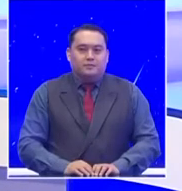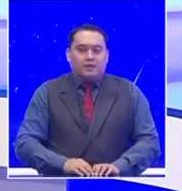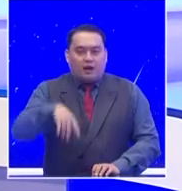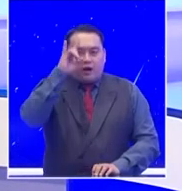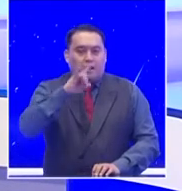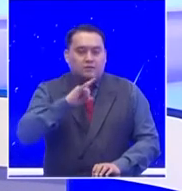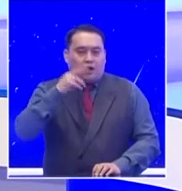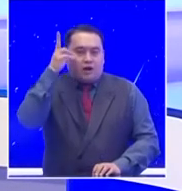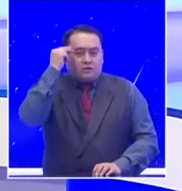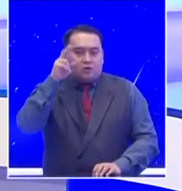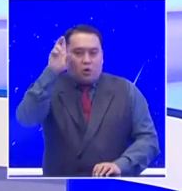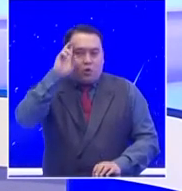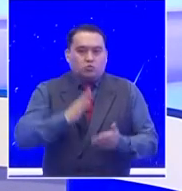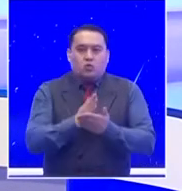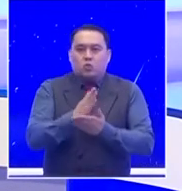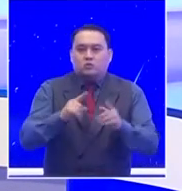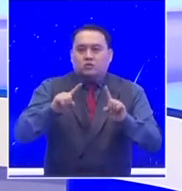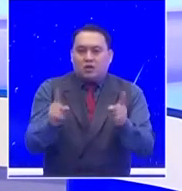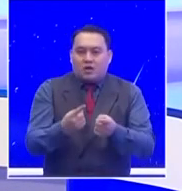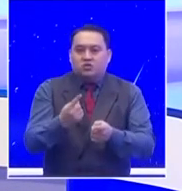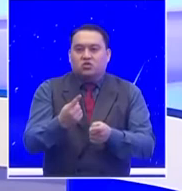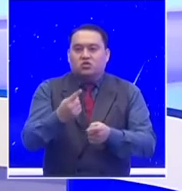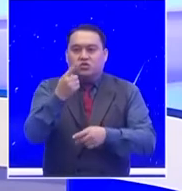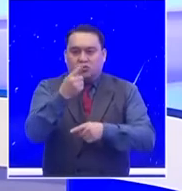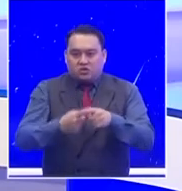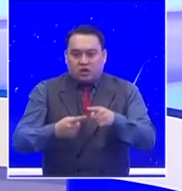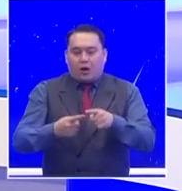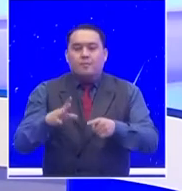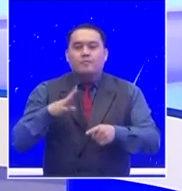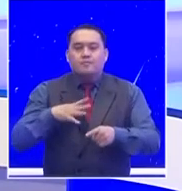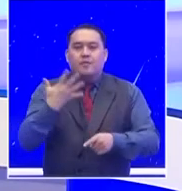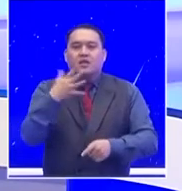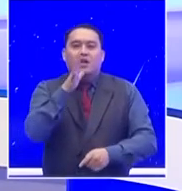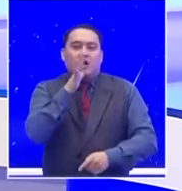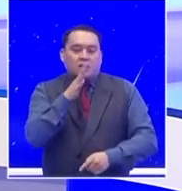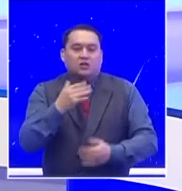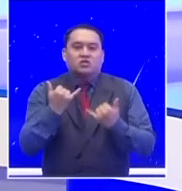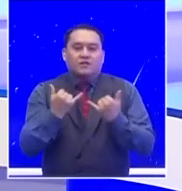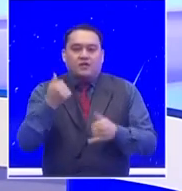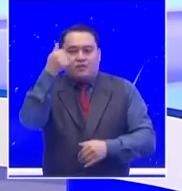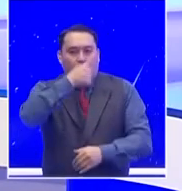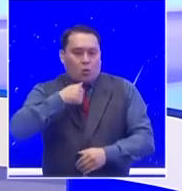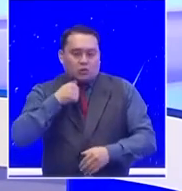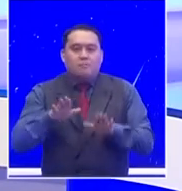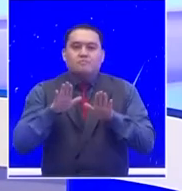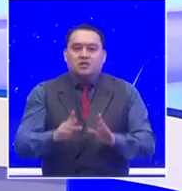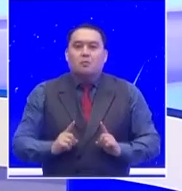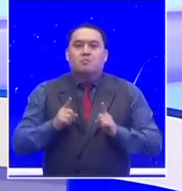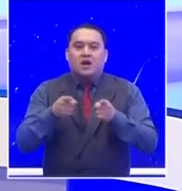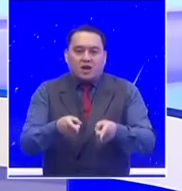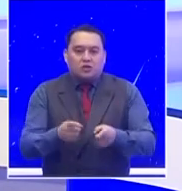В Казахстане количество госслужащих сократится на четверть в течение ближайших 5 лет. Уже с этого года на местах приступили